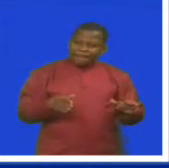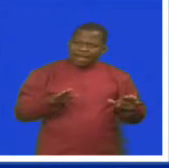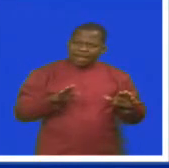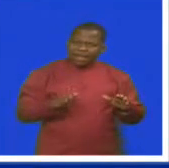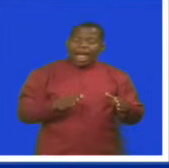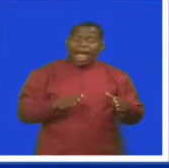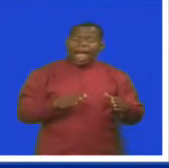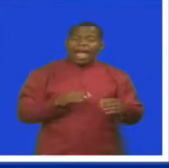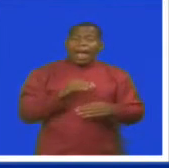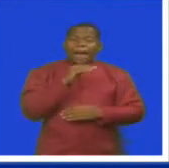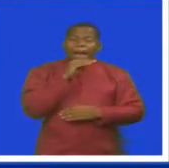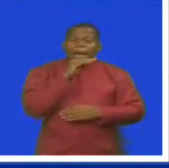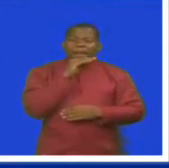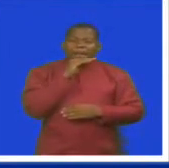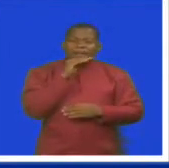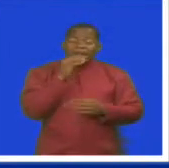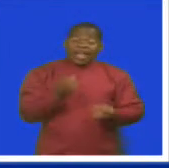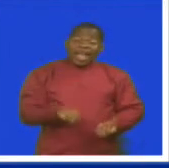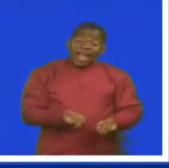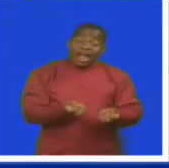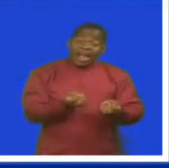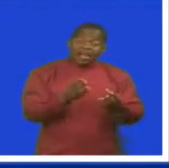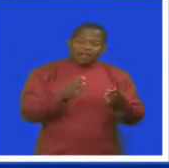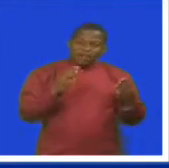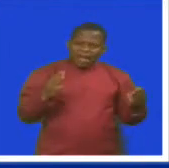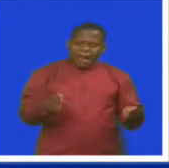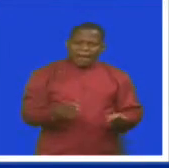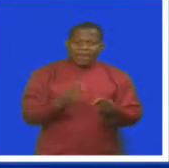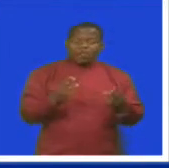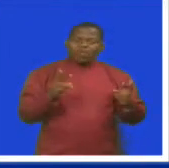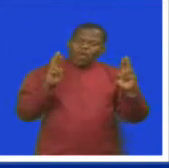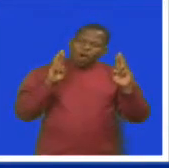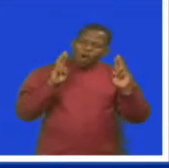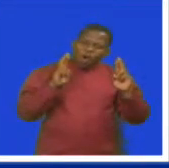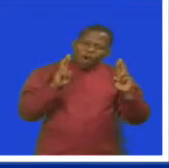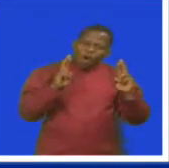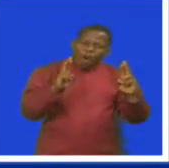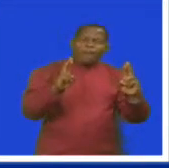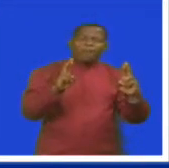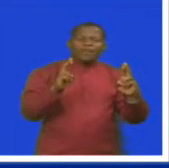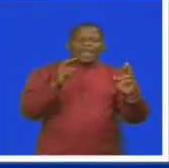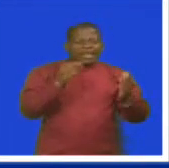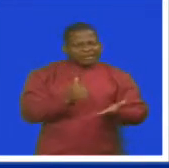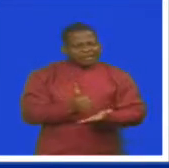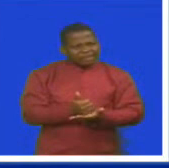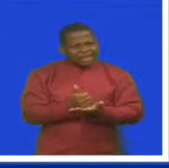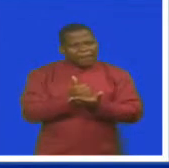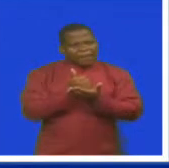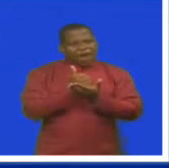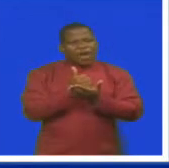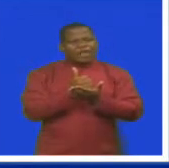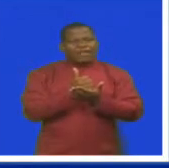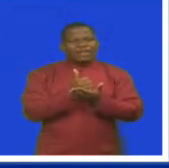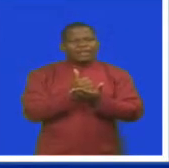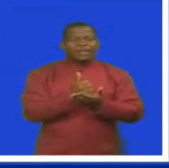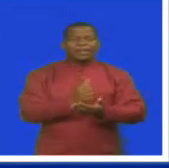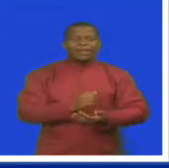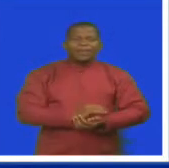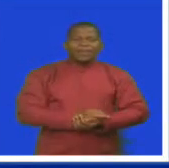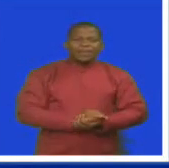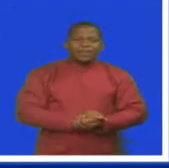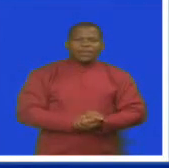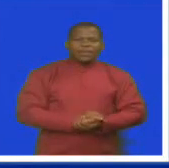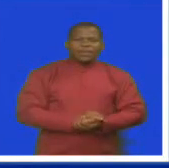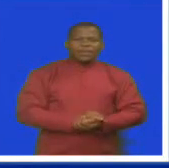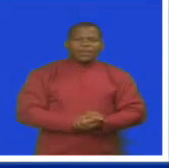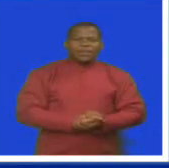sibinze kukweshisa kwesaba kusekelana kwekhutsatana sicabanga ukuthi lokhu